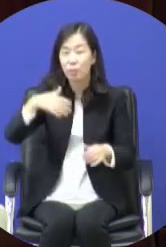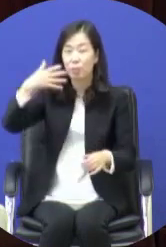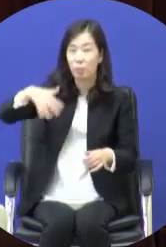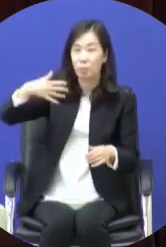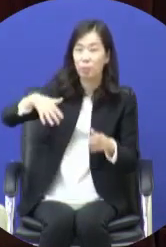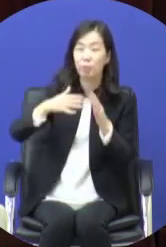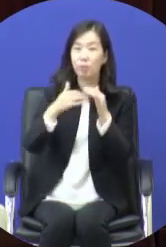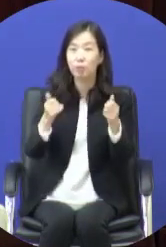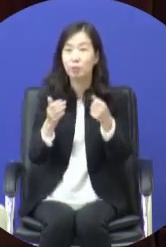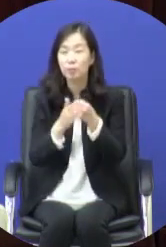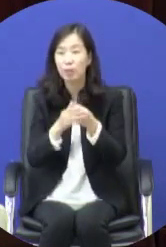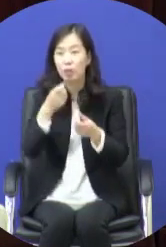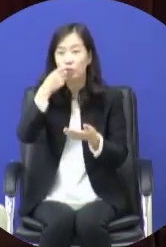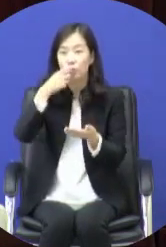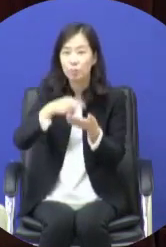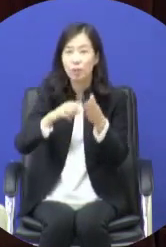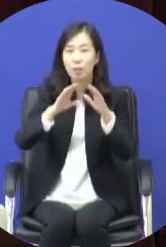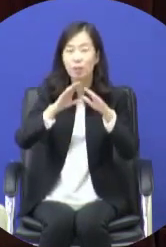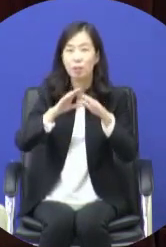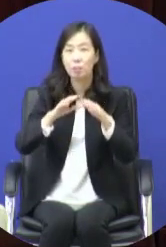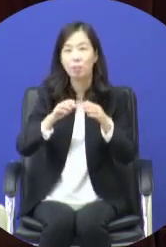사람들이라 쉽게 판결은